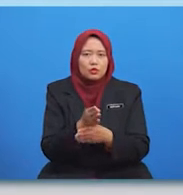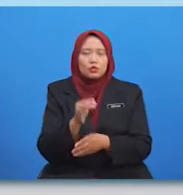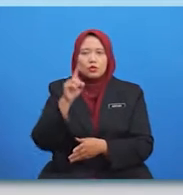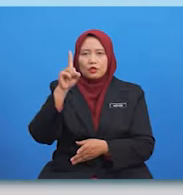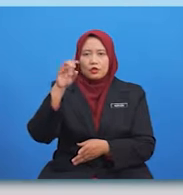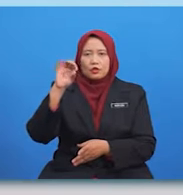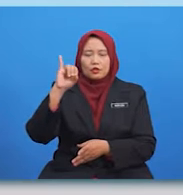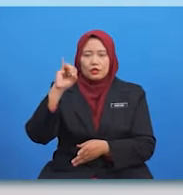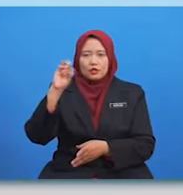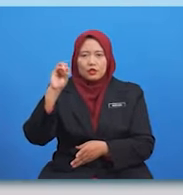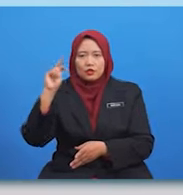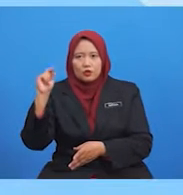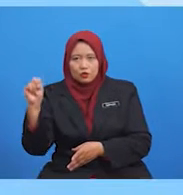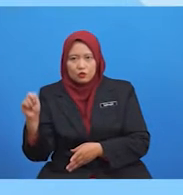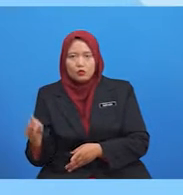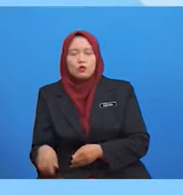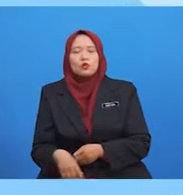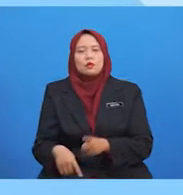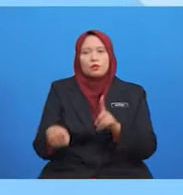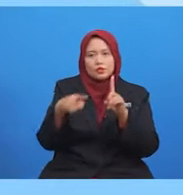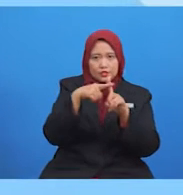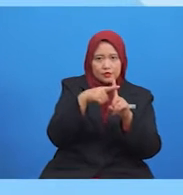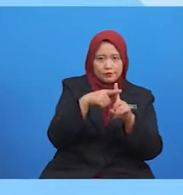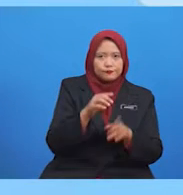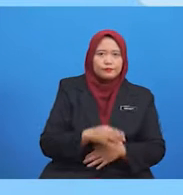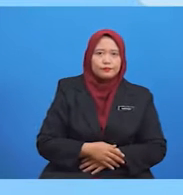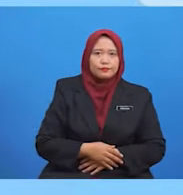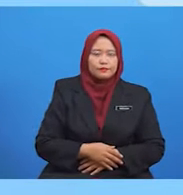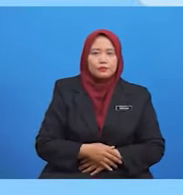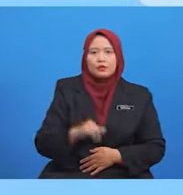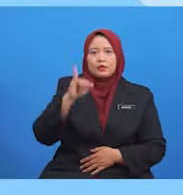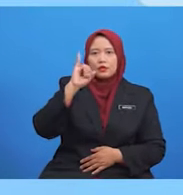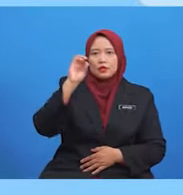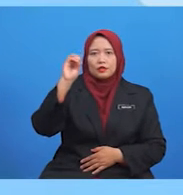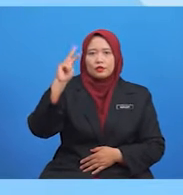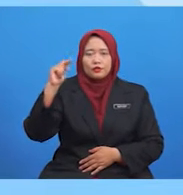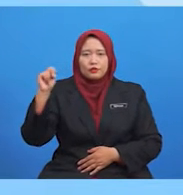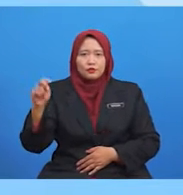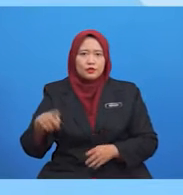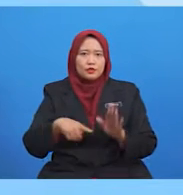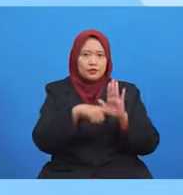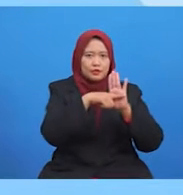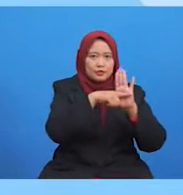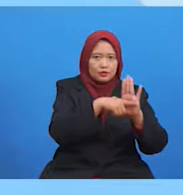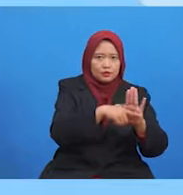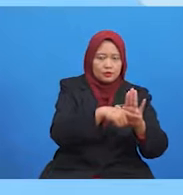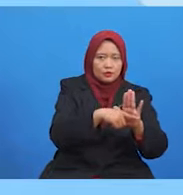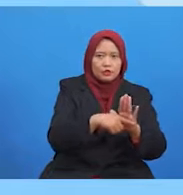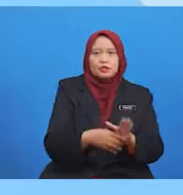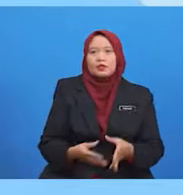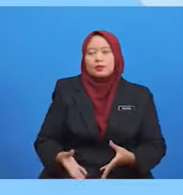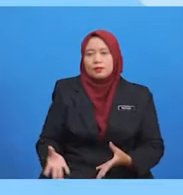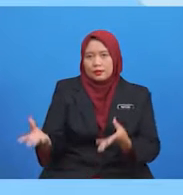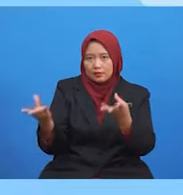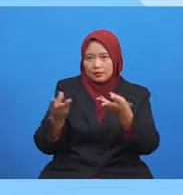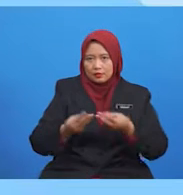kita lihat pula apa itu ion negatif. Atom yang menerima elektron membentuk